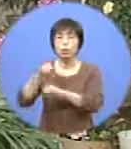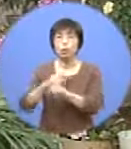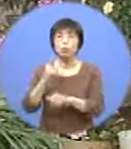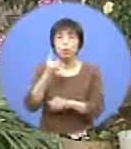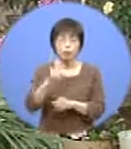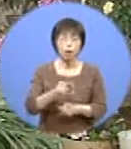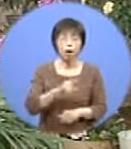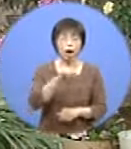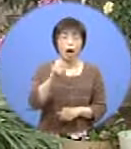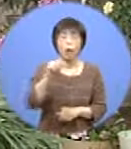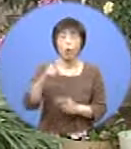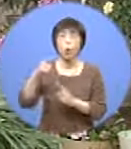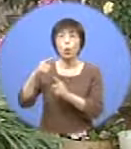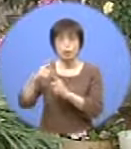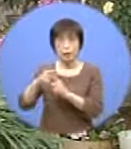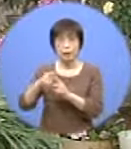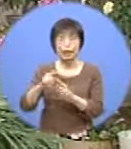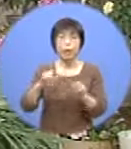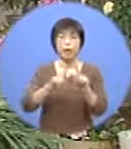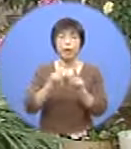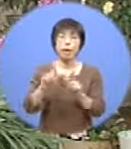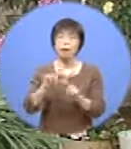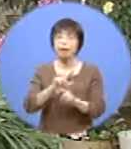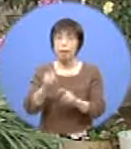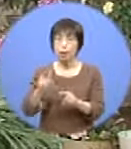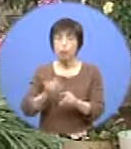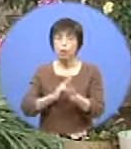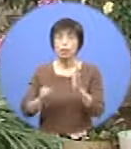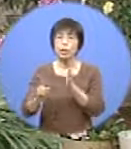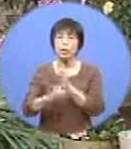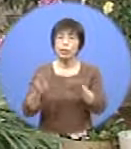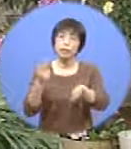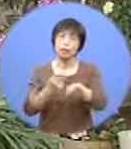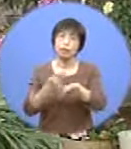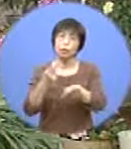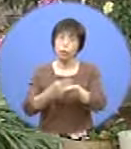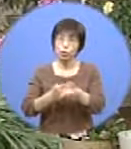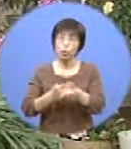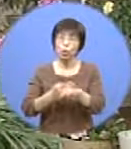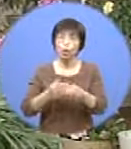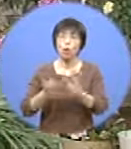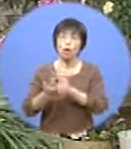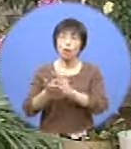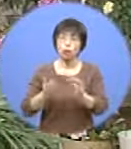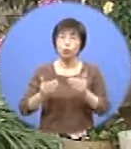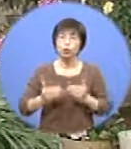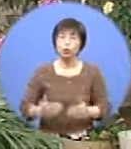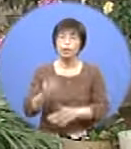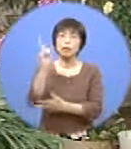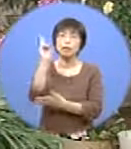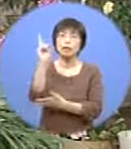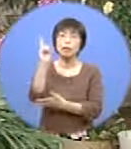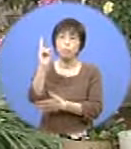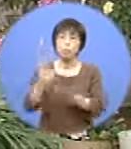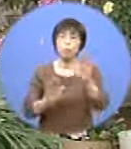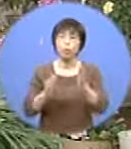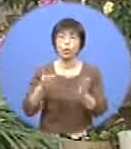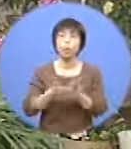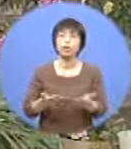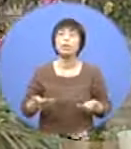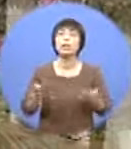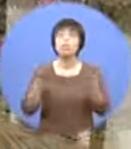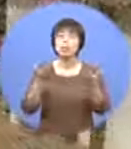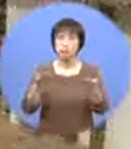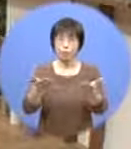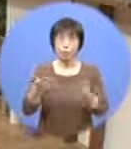と IoT や AI など最先端技術の活用を推進するセミナーの模様をお伝えします。